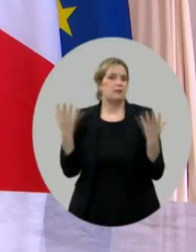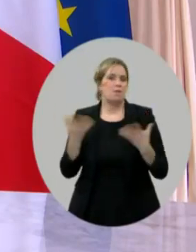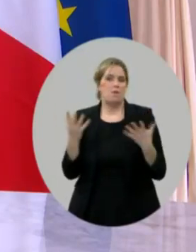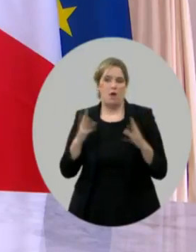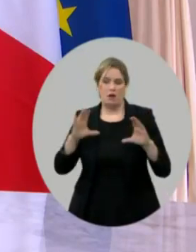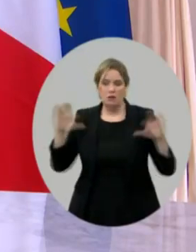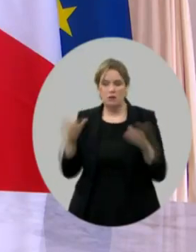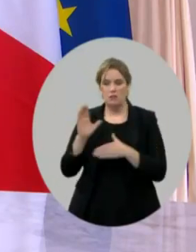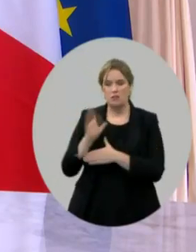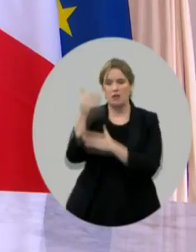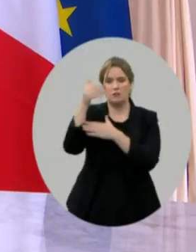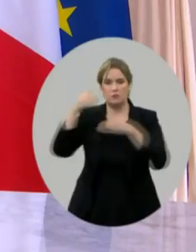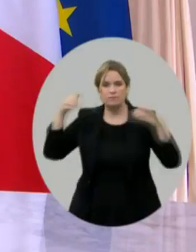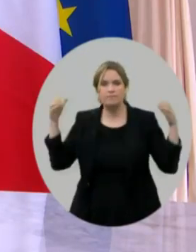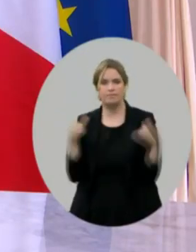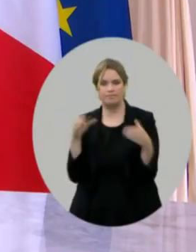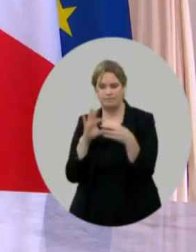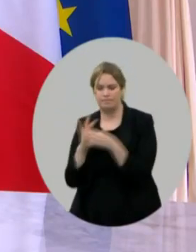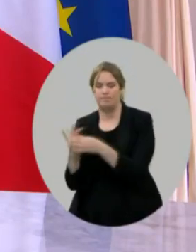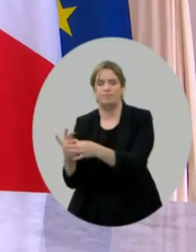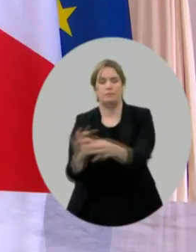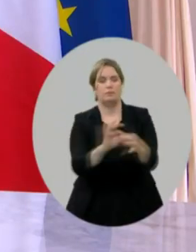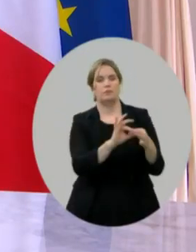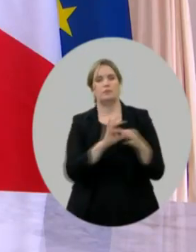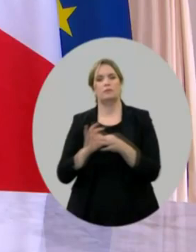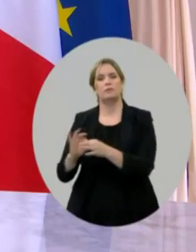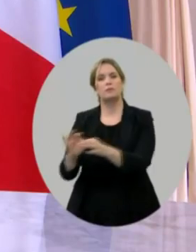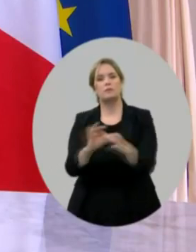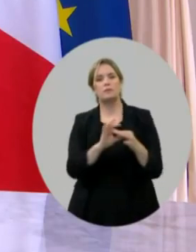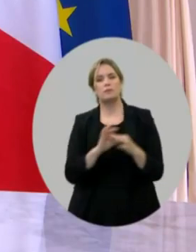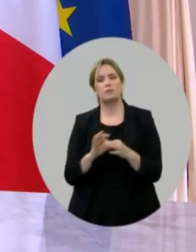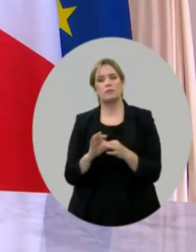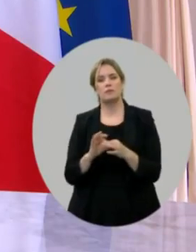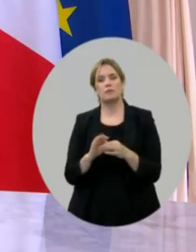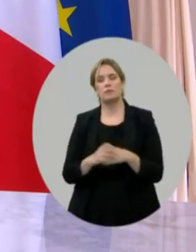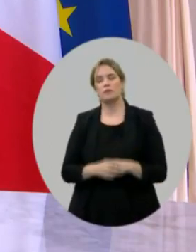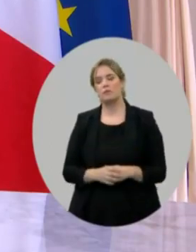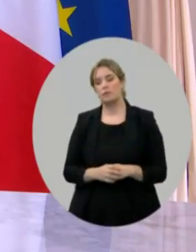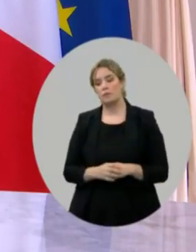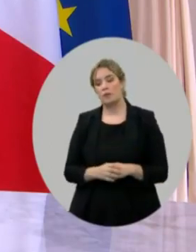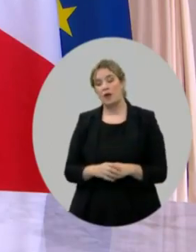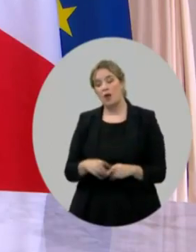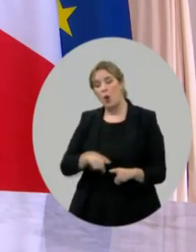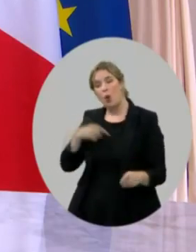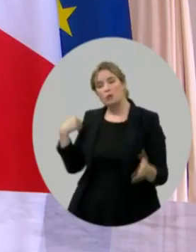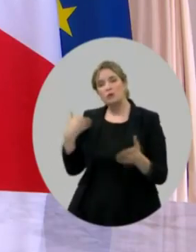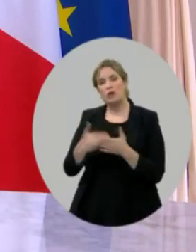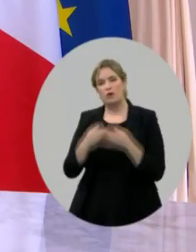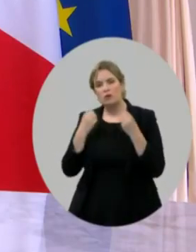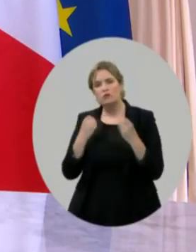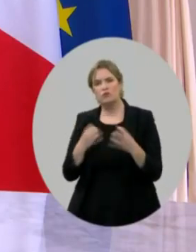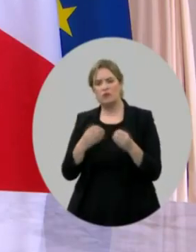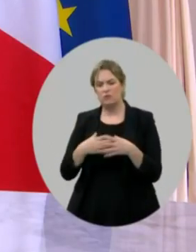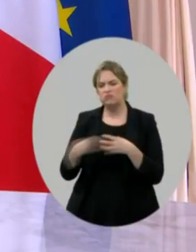nation. Nous nous sommes trop longtemps, trop souvent divisés.